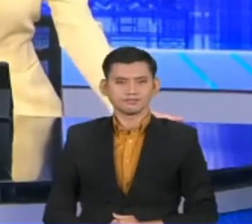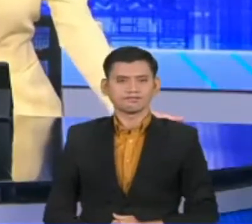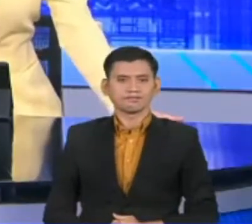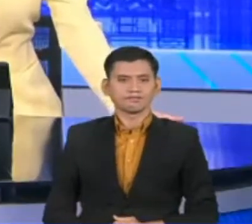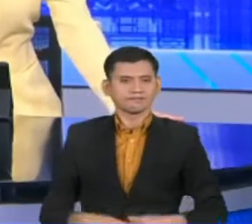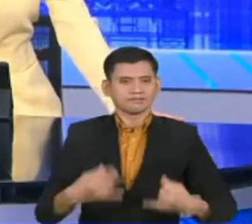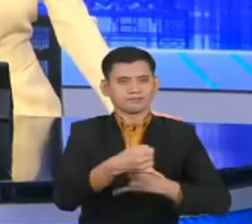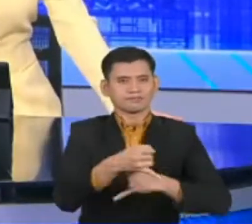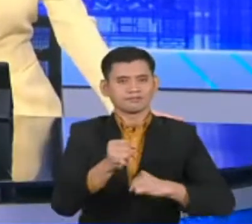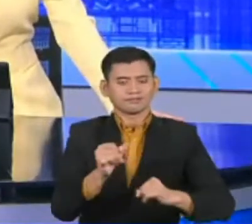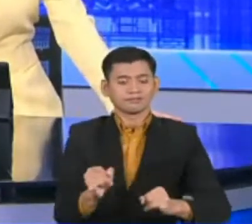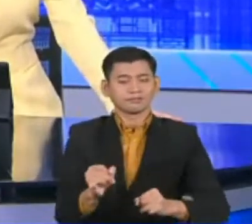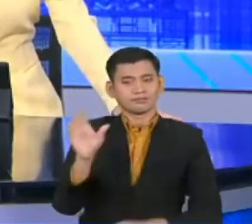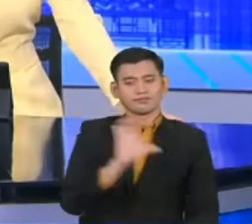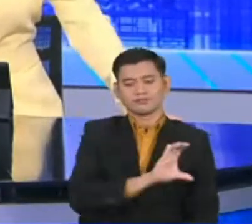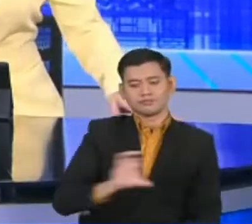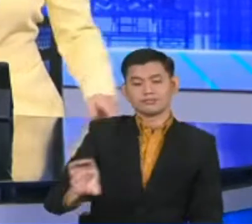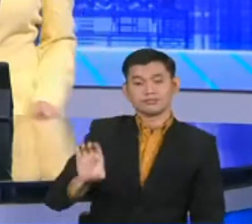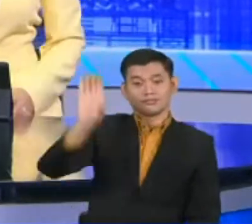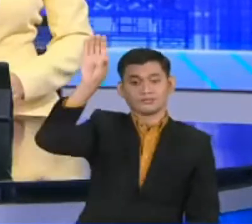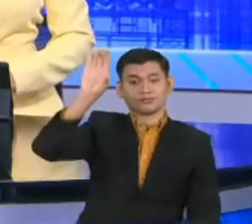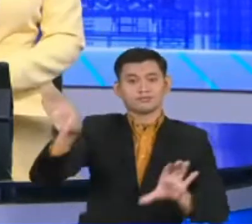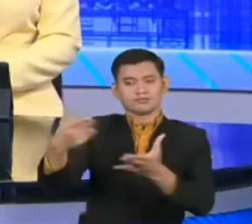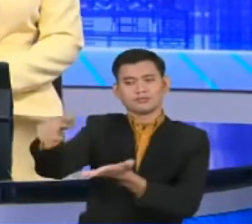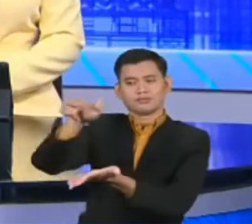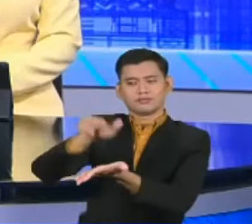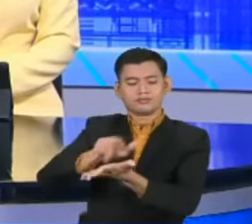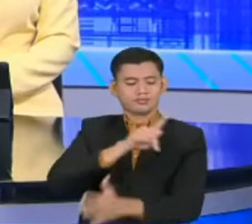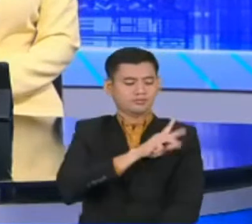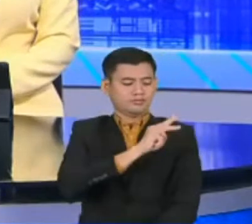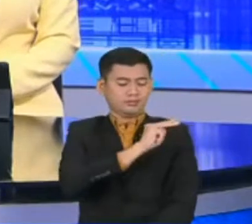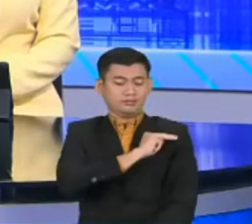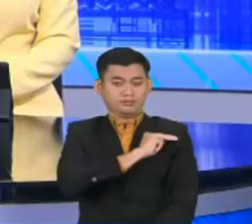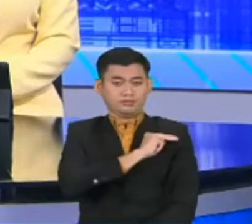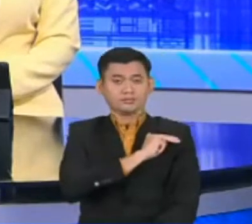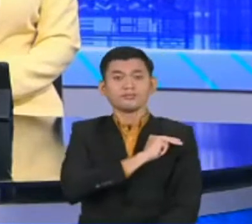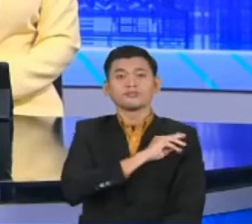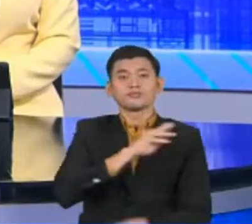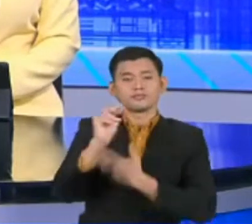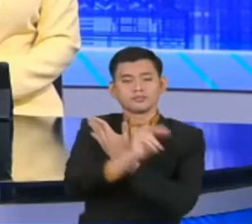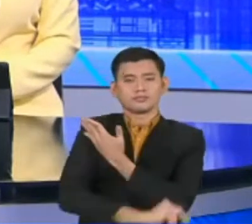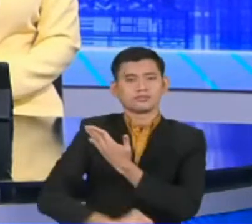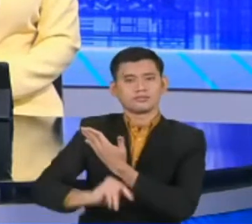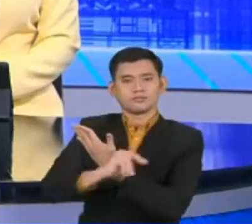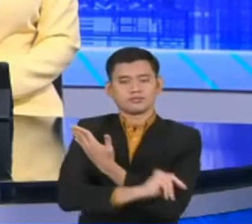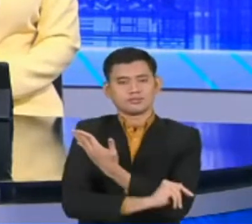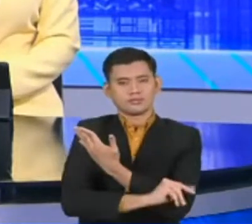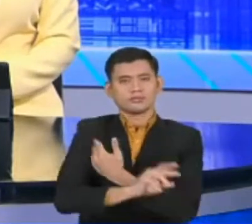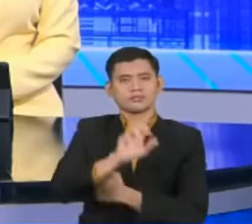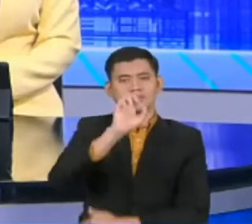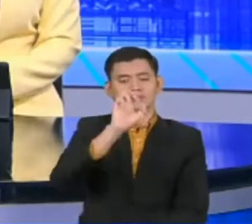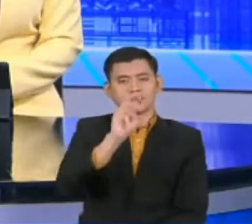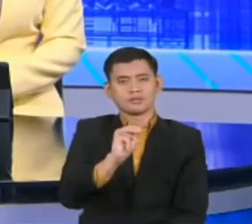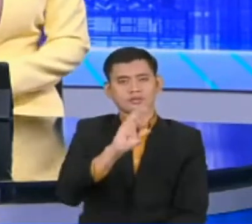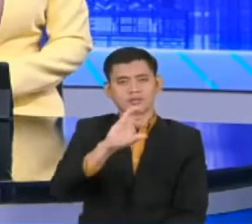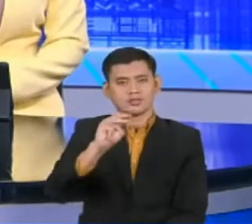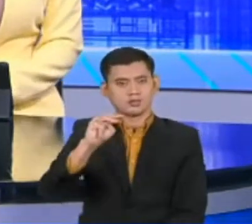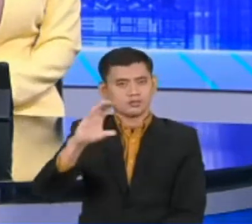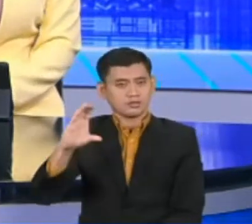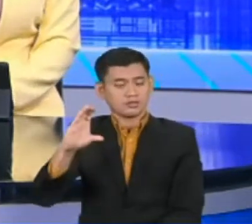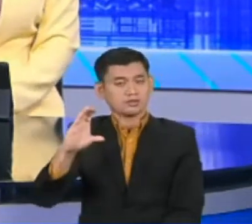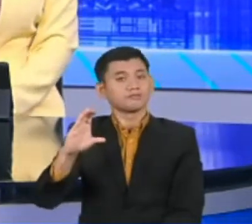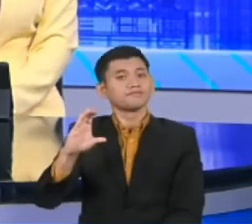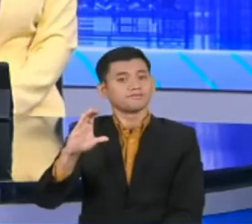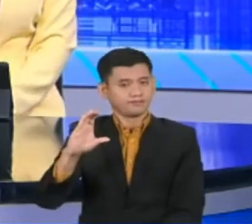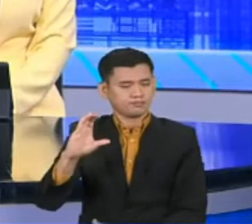Jabatan Kemajuan Islam Malaysia JAKIM membuat laporan kepada Kementerian Dalam Negeri dan Suruhanjaya Komunikasi dan Multimedia MCMC